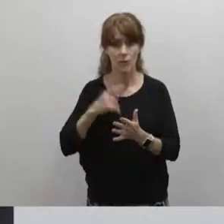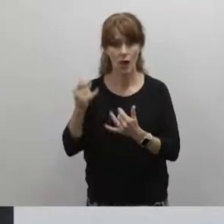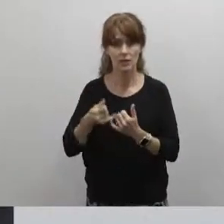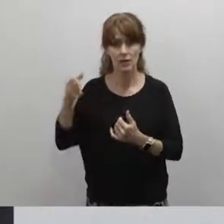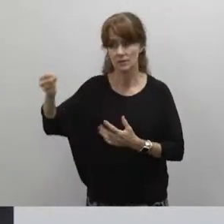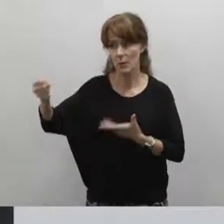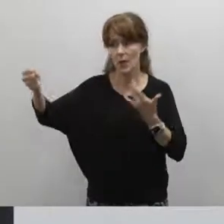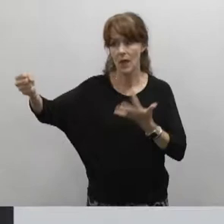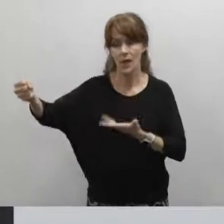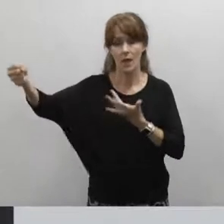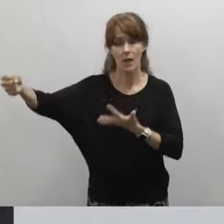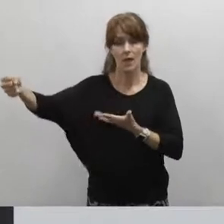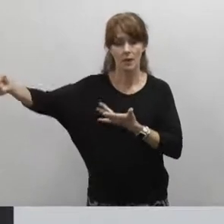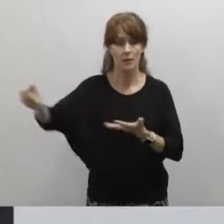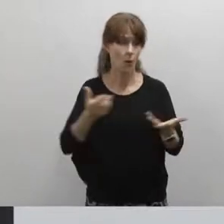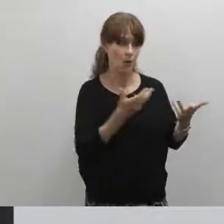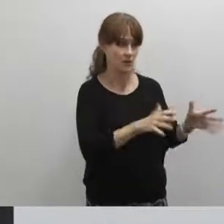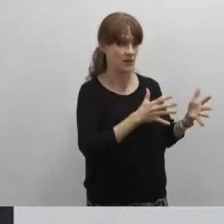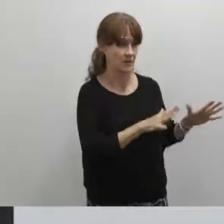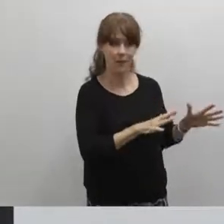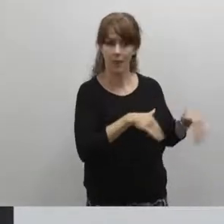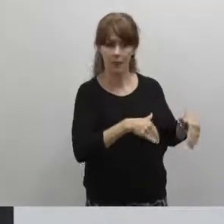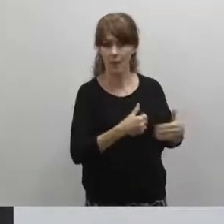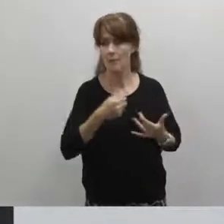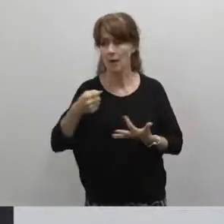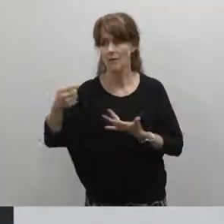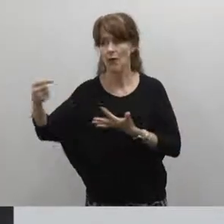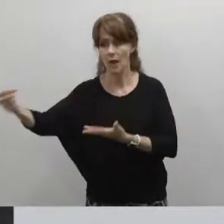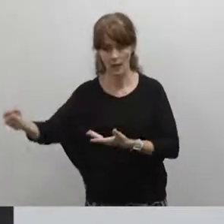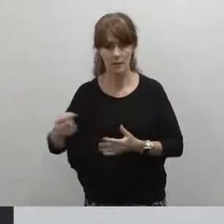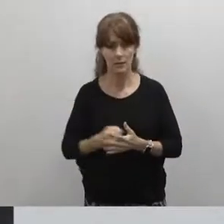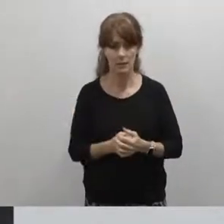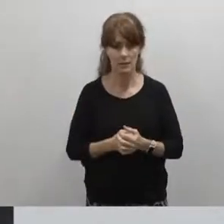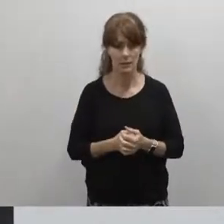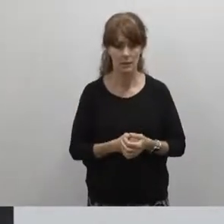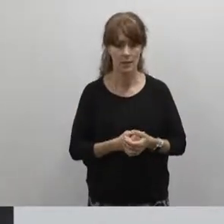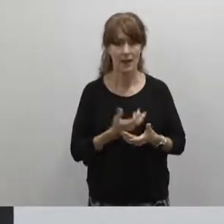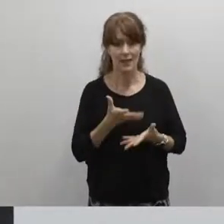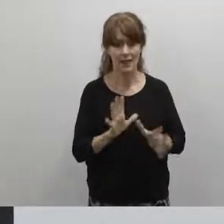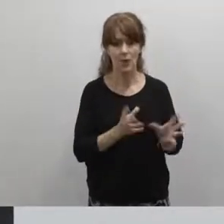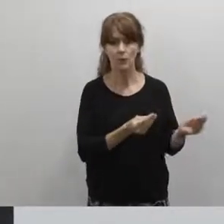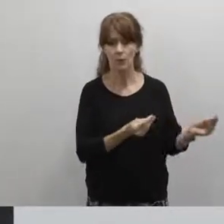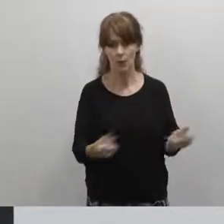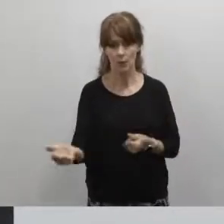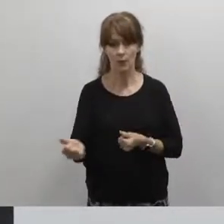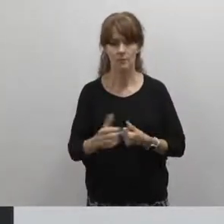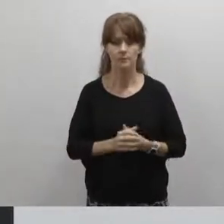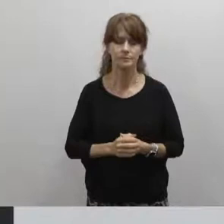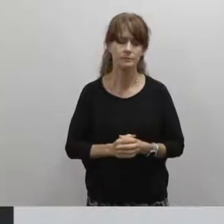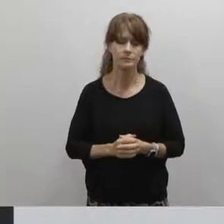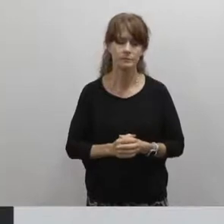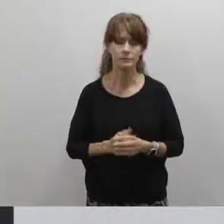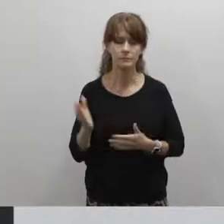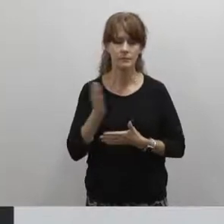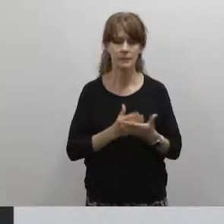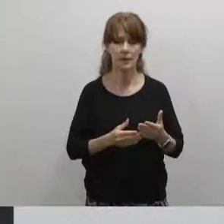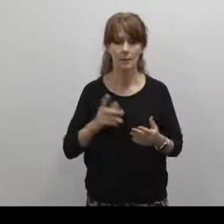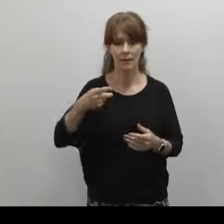lu chiên nơi bây giờ dừng mình là kia thứ mấy dừng sang song kia thứ mấy nâng